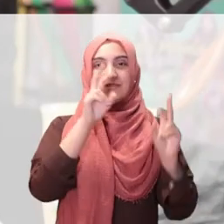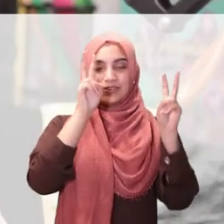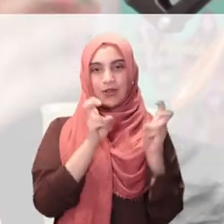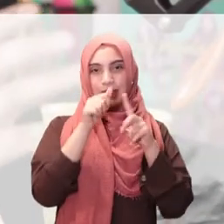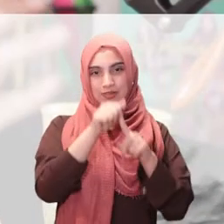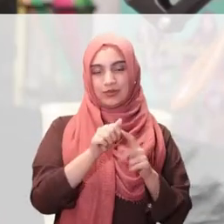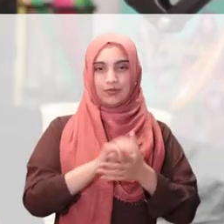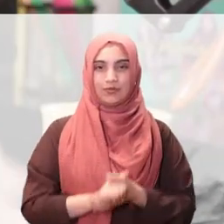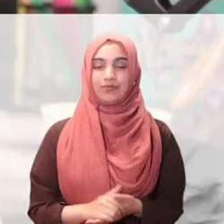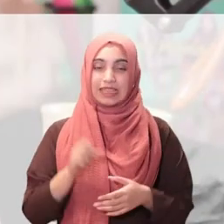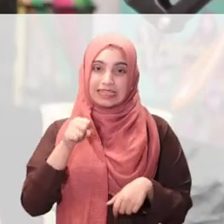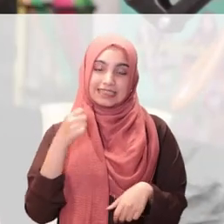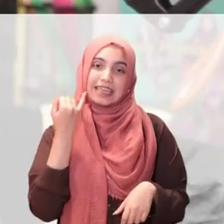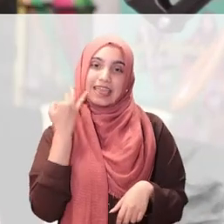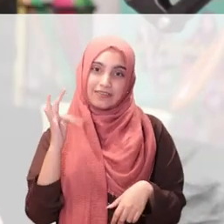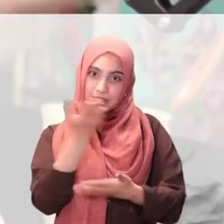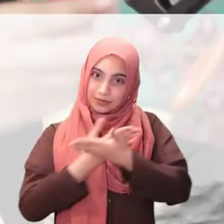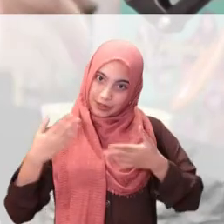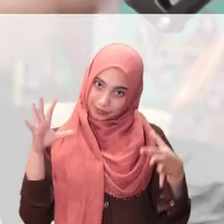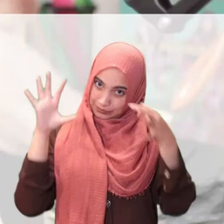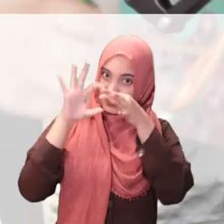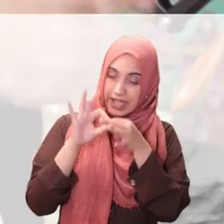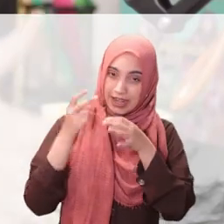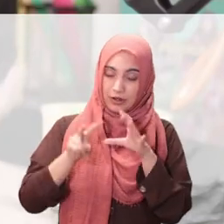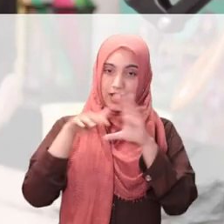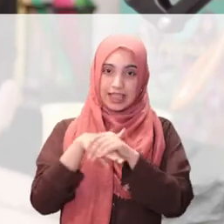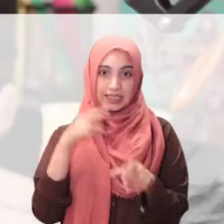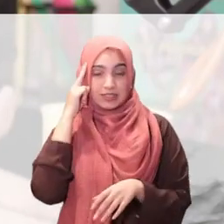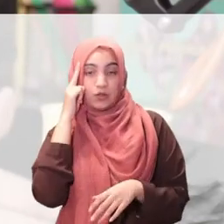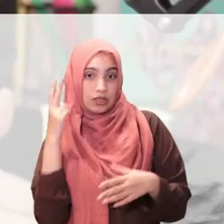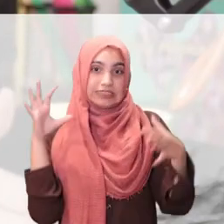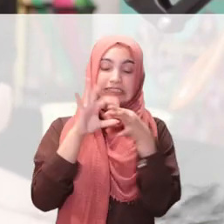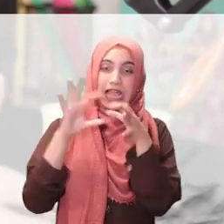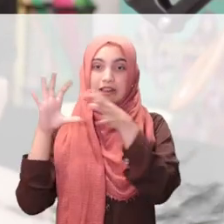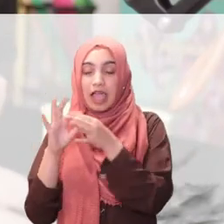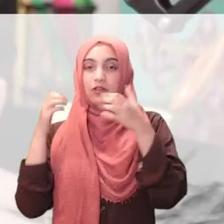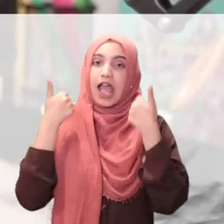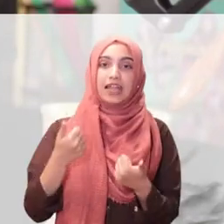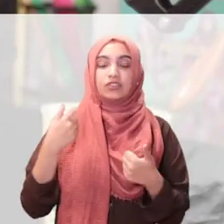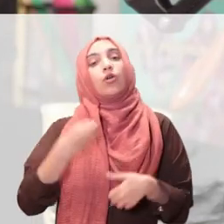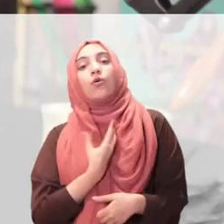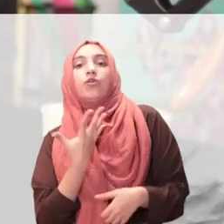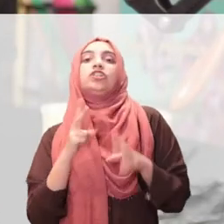डिफिकल्ट मोड ऑफ Video subscribe